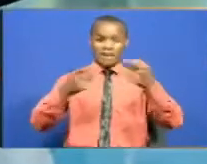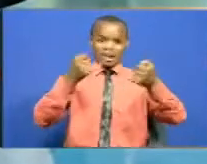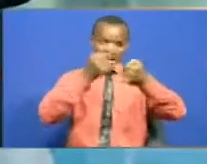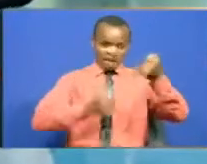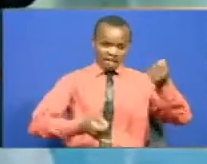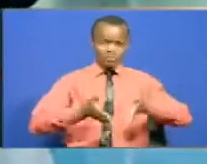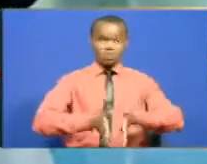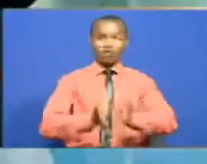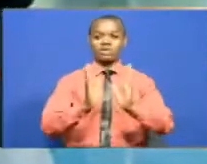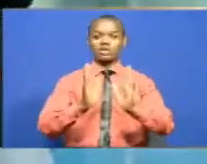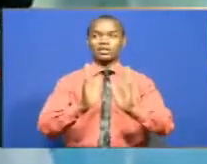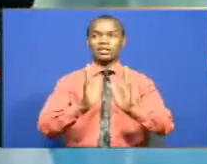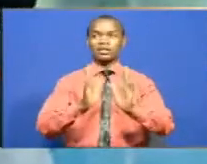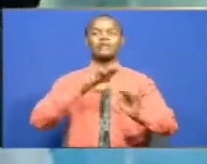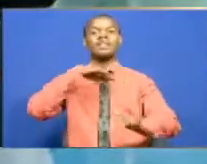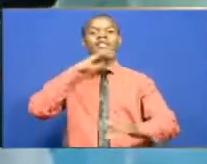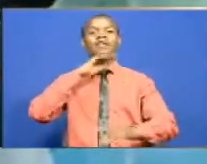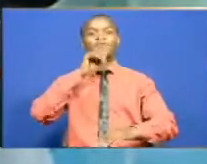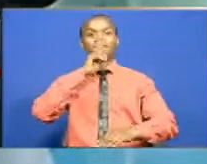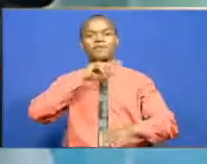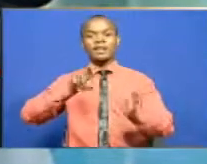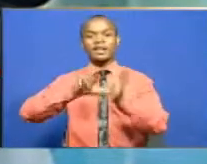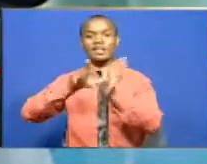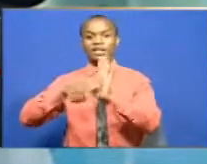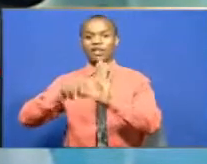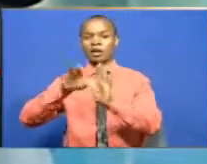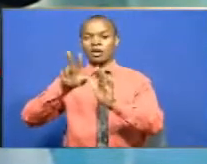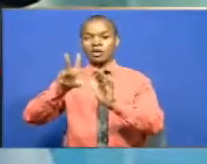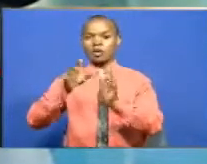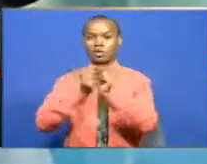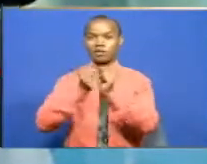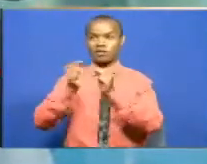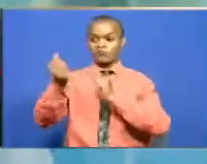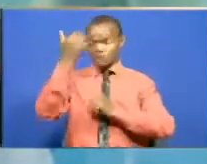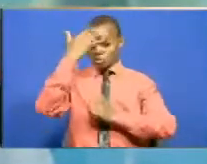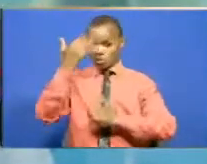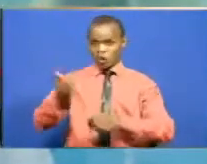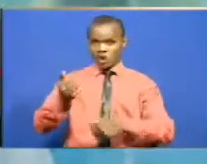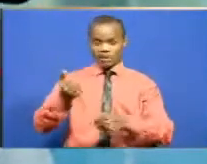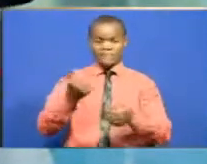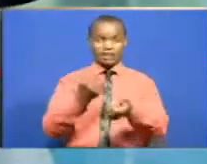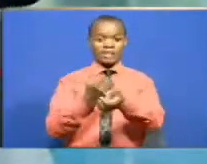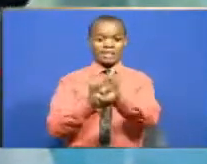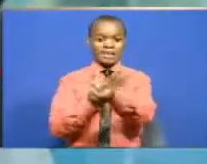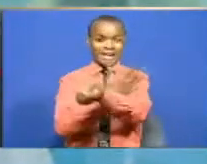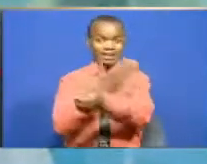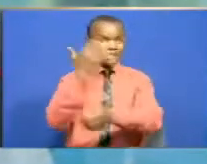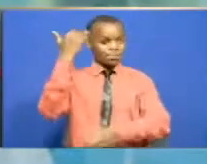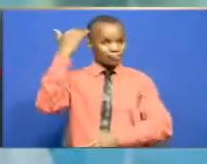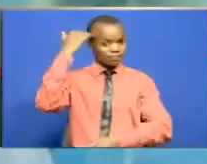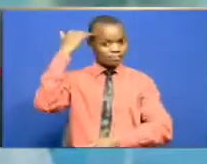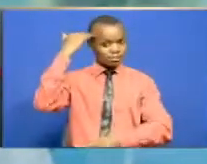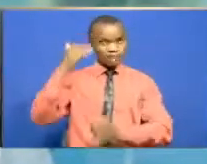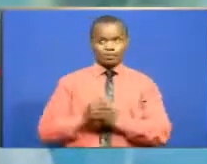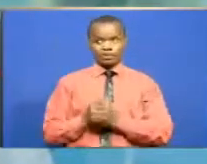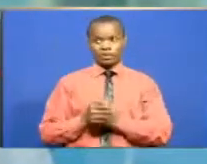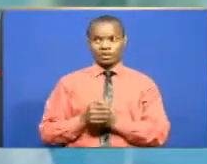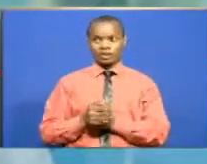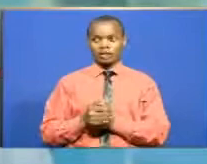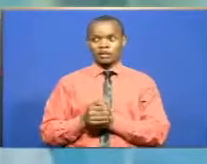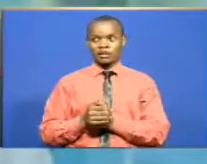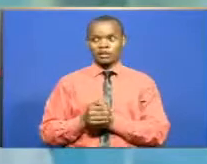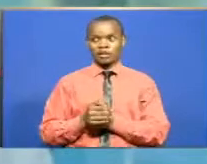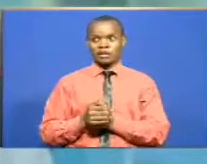Bill aliaga dunia baadaye mwaka 2015 kutokana na saratani ya ubongo. Kwa hivyo amekuwa na ile ambayo kwa kimombo